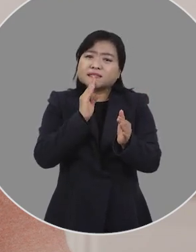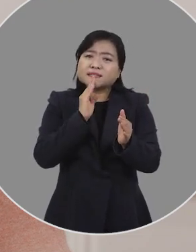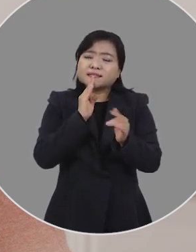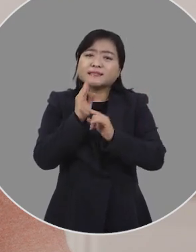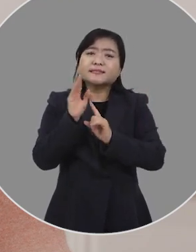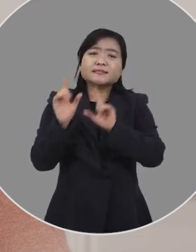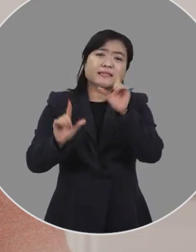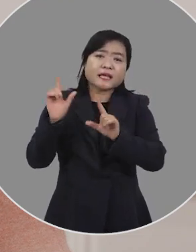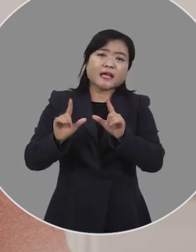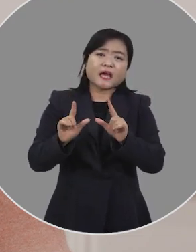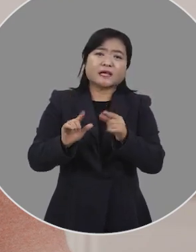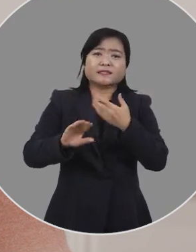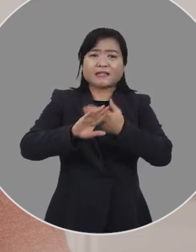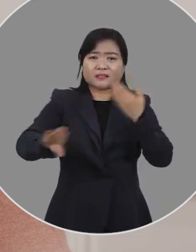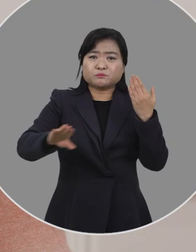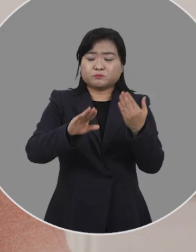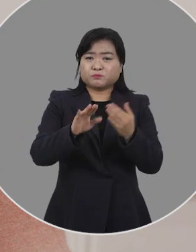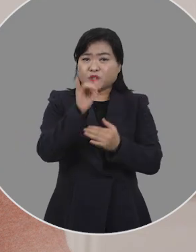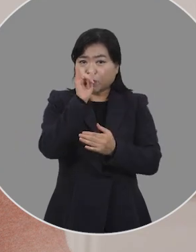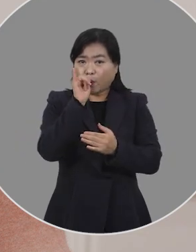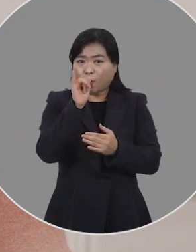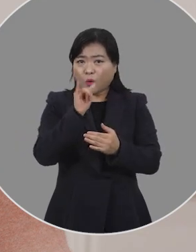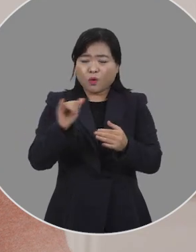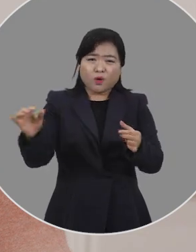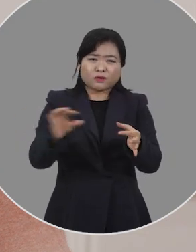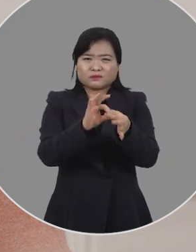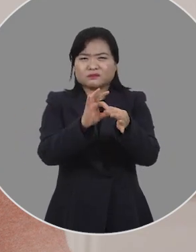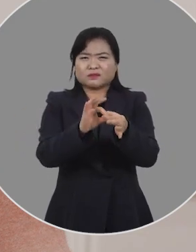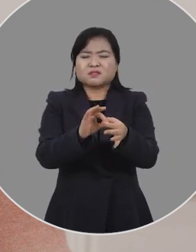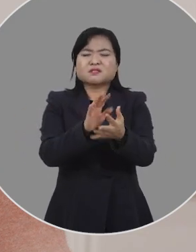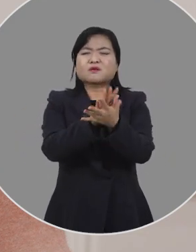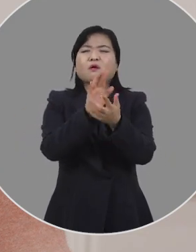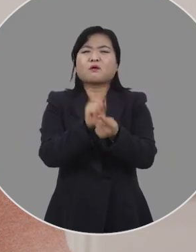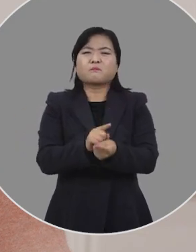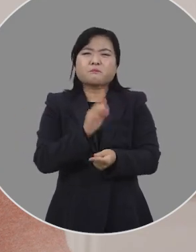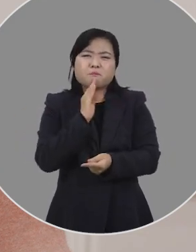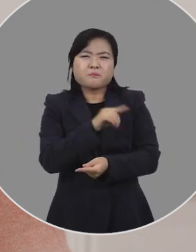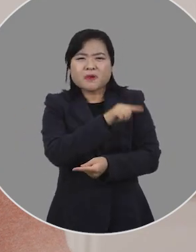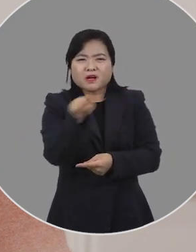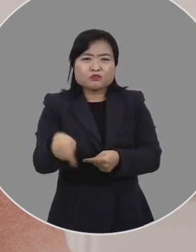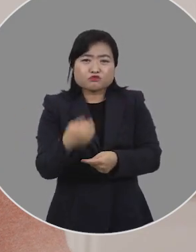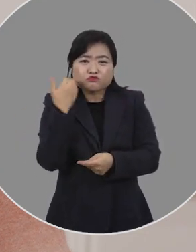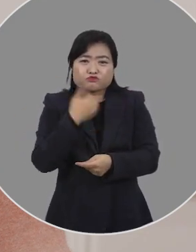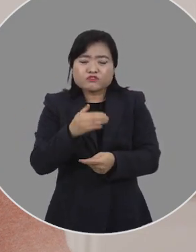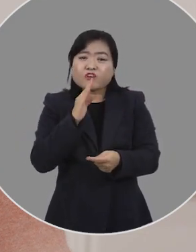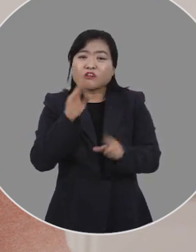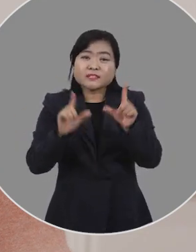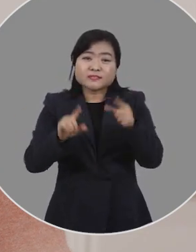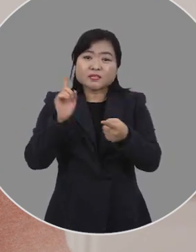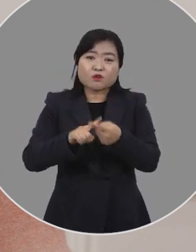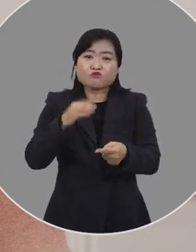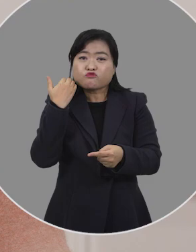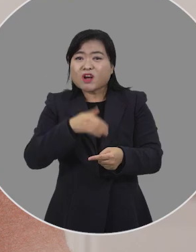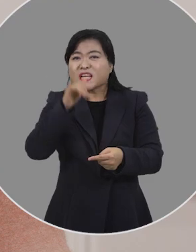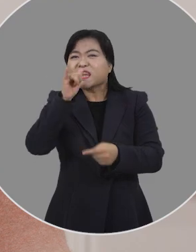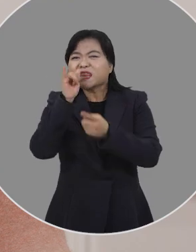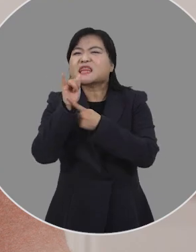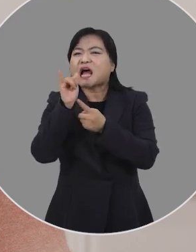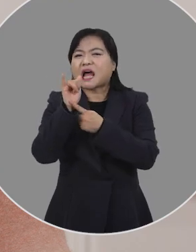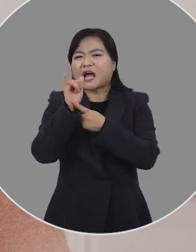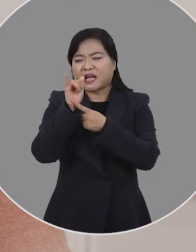이 다른 한 면 혹은 그 일부하고 정말 직결되어 있는 현실로 존재하는